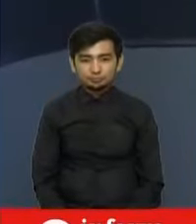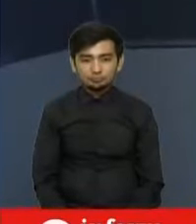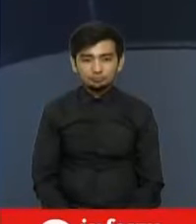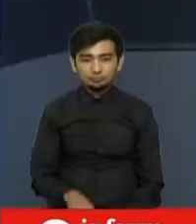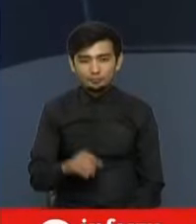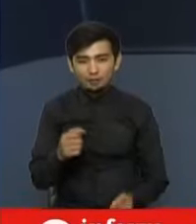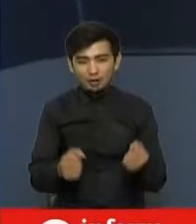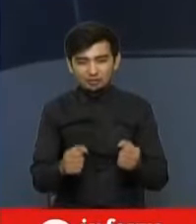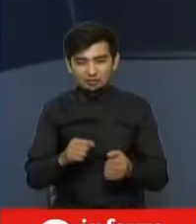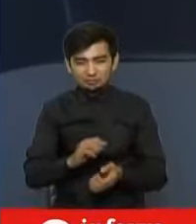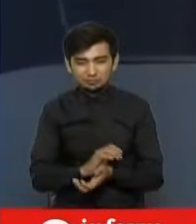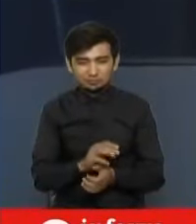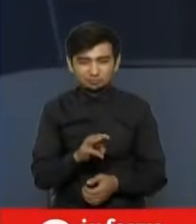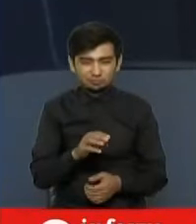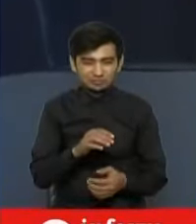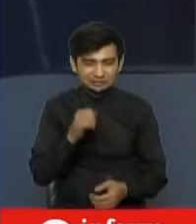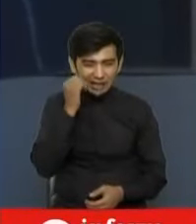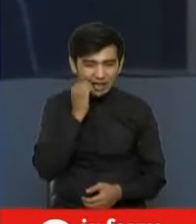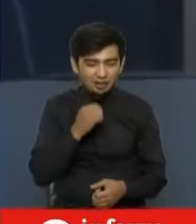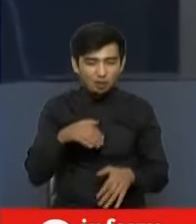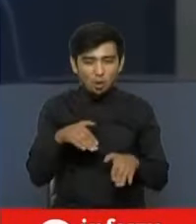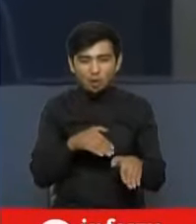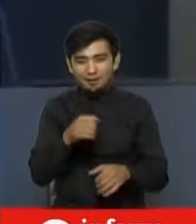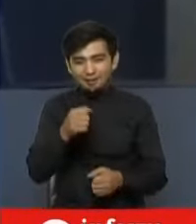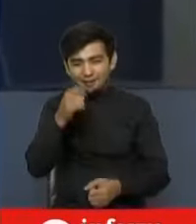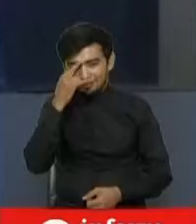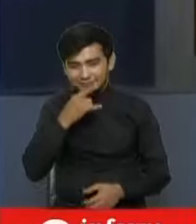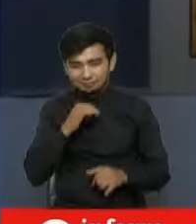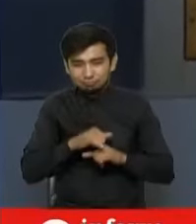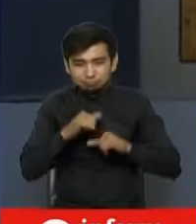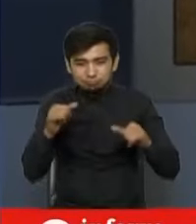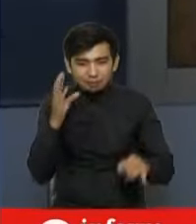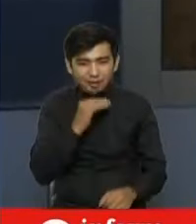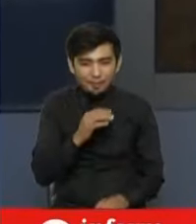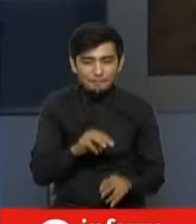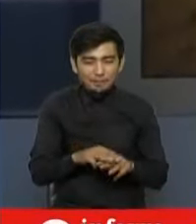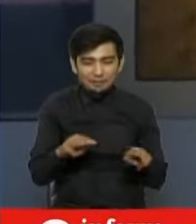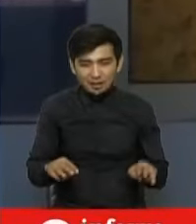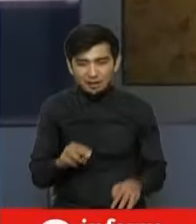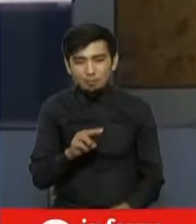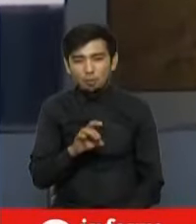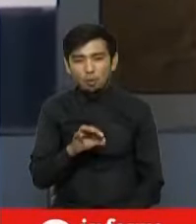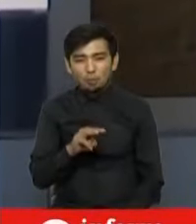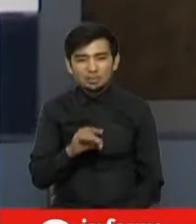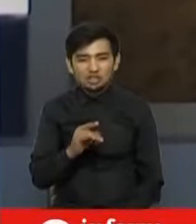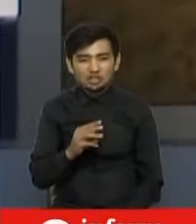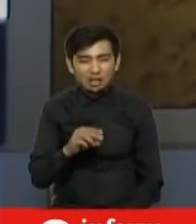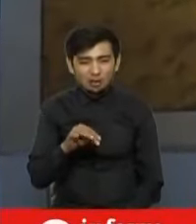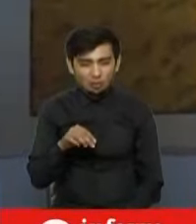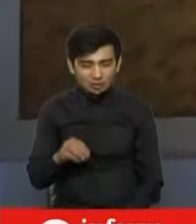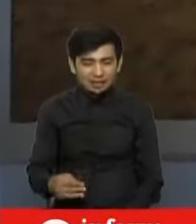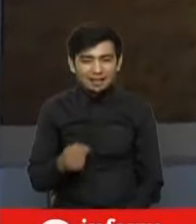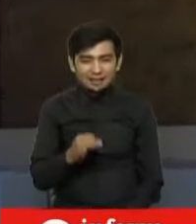Автохлам может заполонить дороги Казахстана. Такие опасения высказал министр промышленности и строительства Канат Шарлапаев. По его